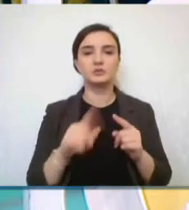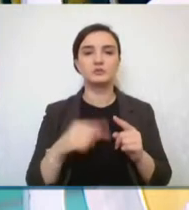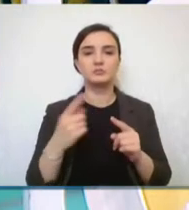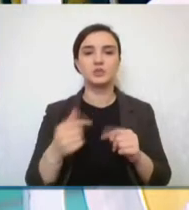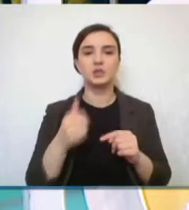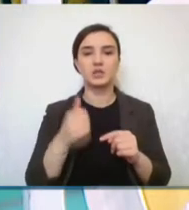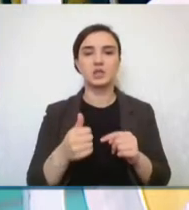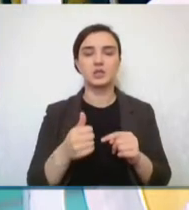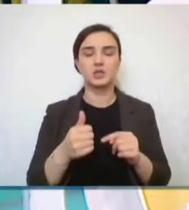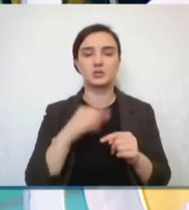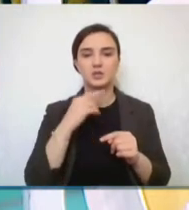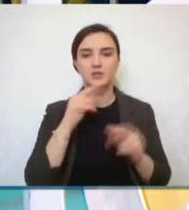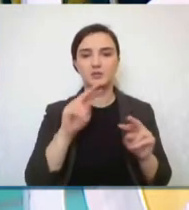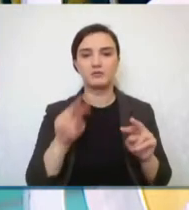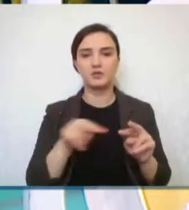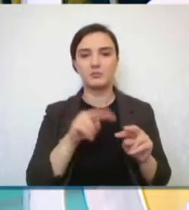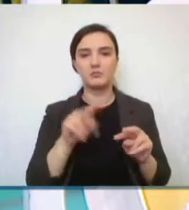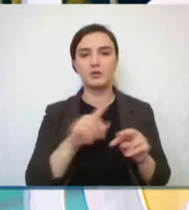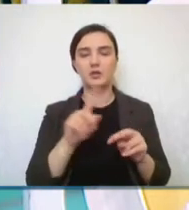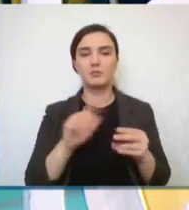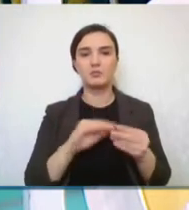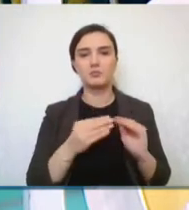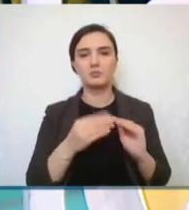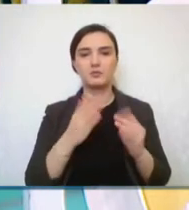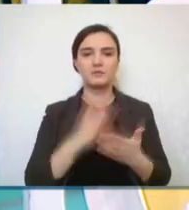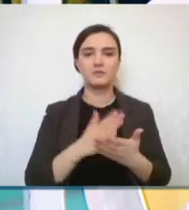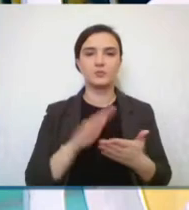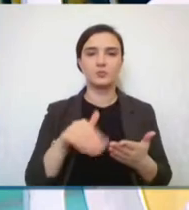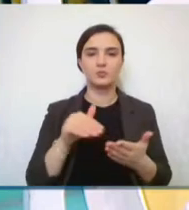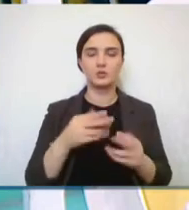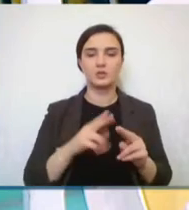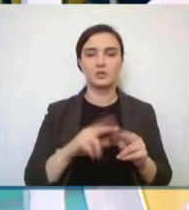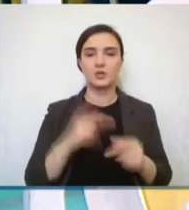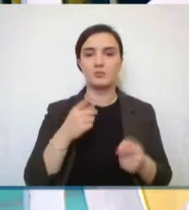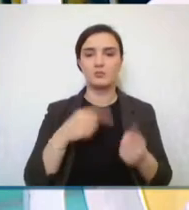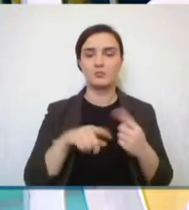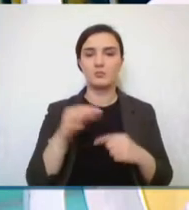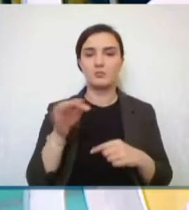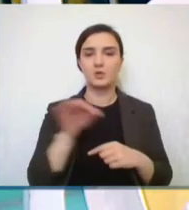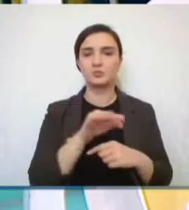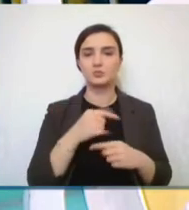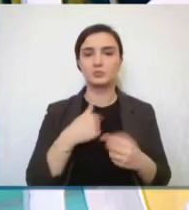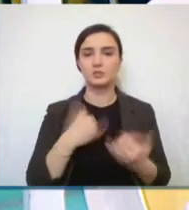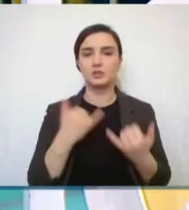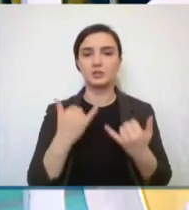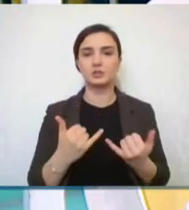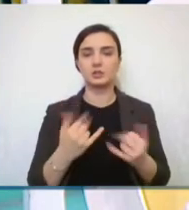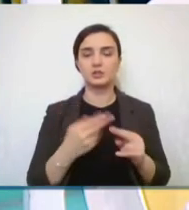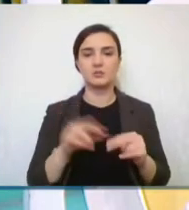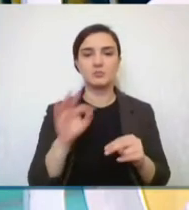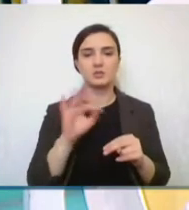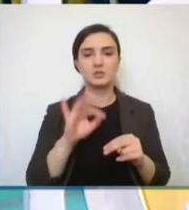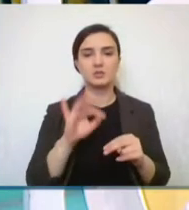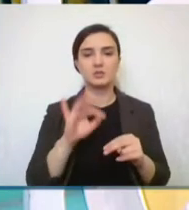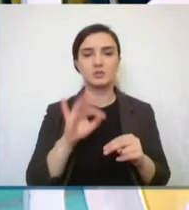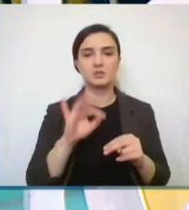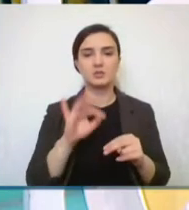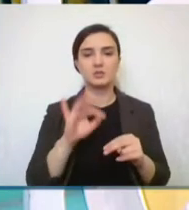დაკვირვება, თუ რამე კვალსტოებს და რაღაცისა და აქედან პასუხი მე დღეს რო ამაზე ვიფიქრო, ისე